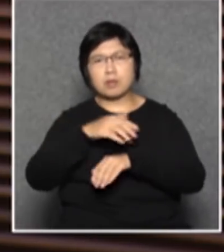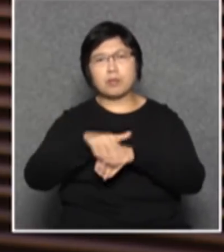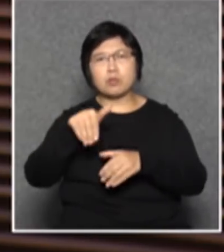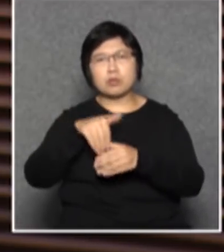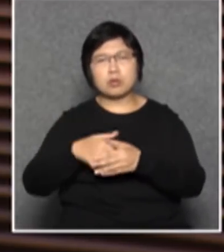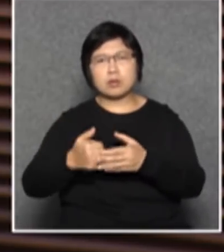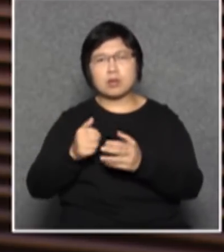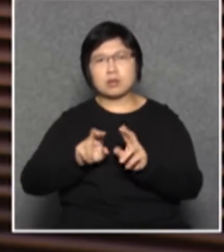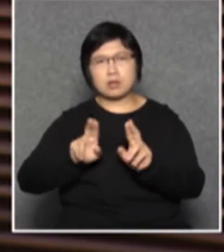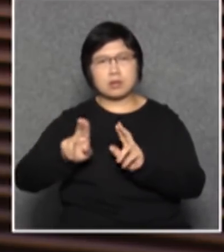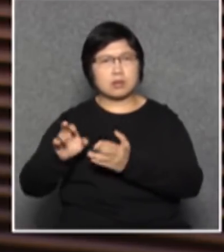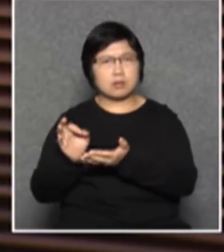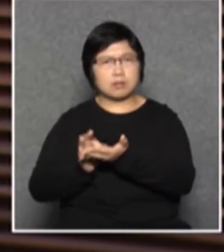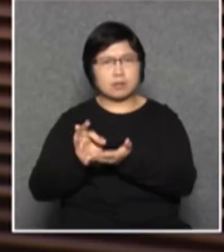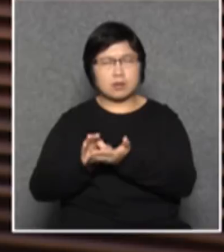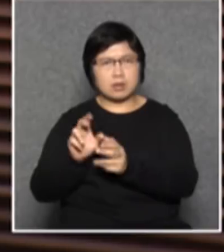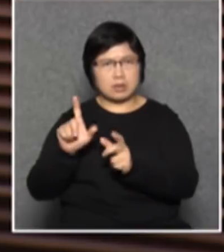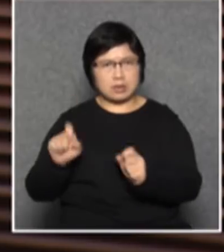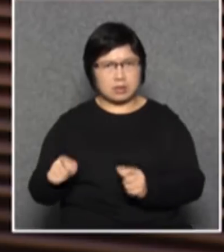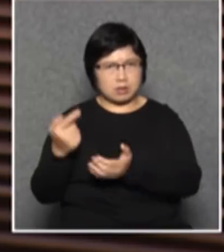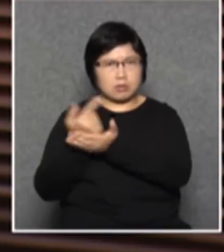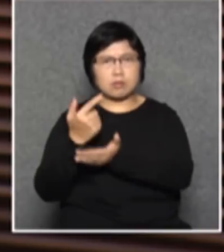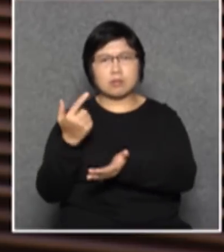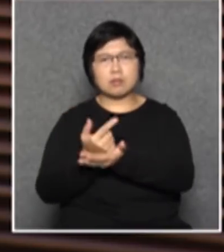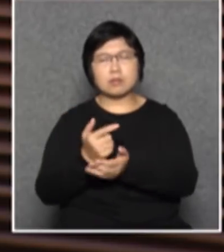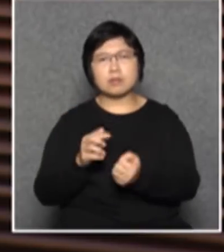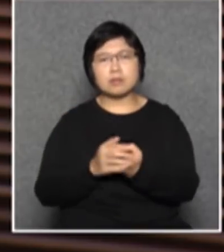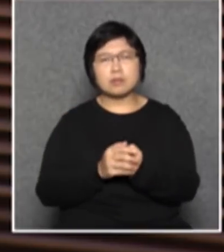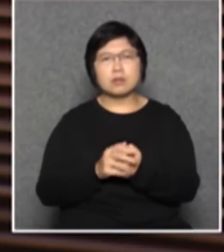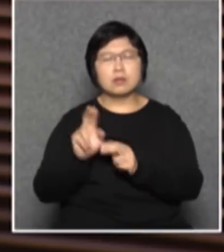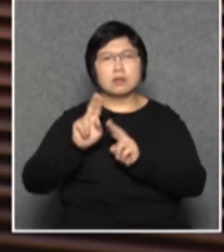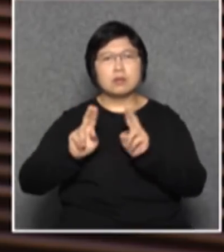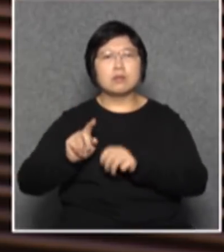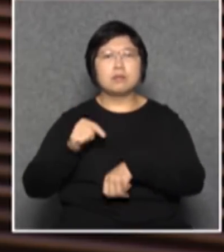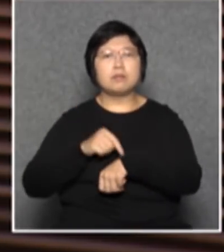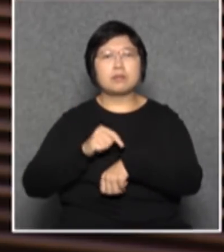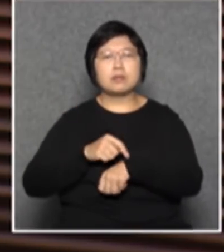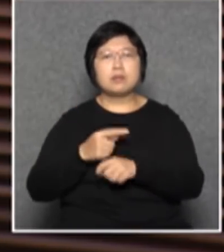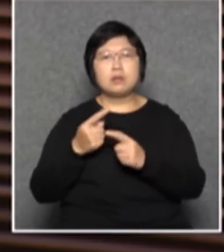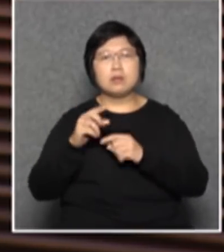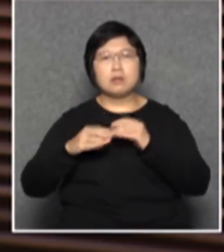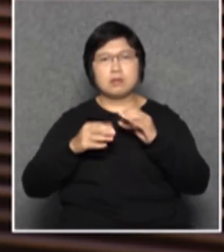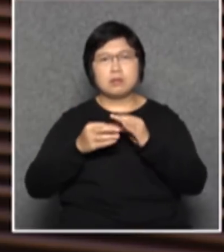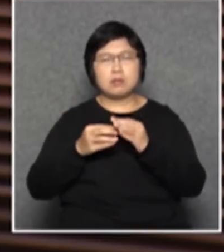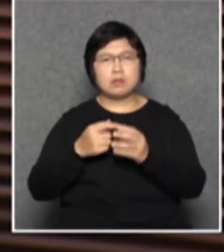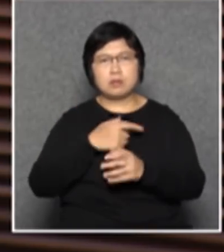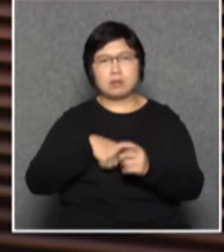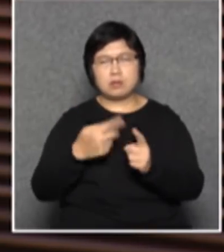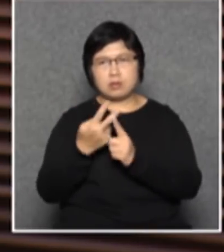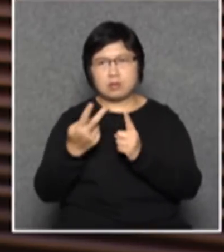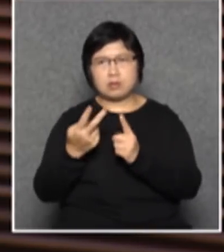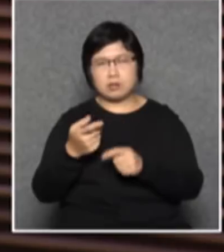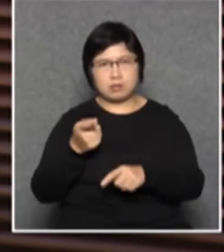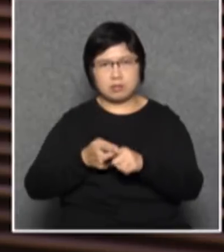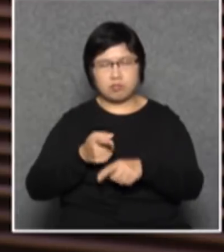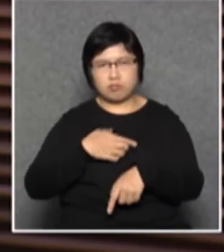市，意義深遠。在這個歷史時刻，民建聯12位議員必定義無反